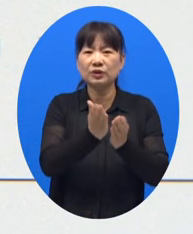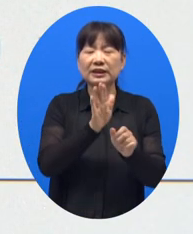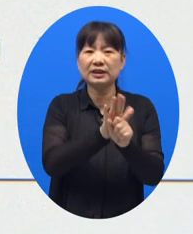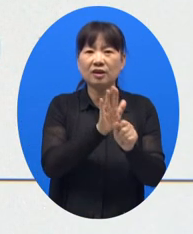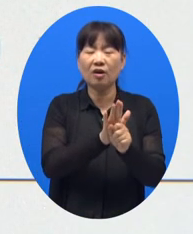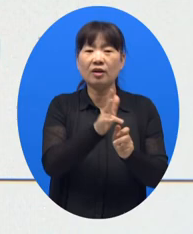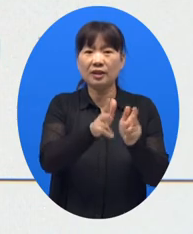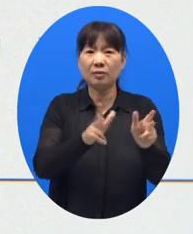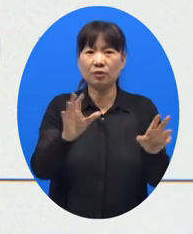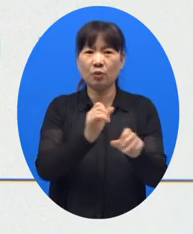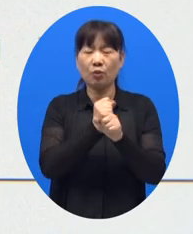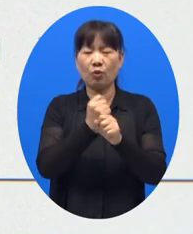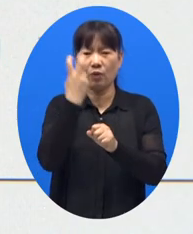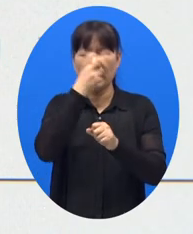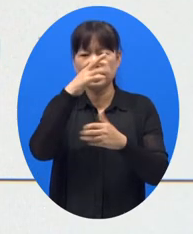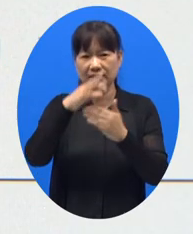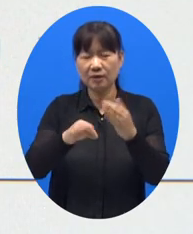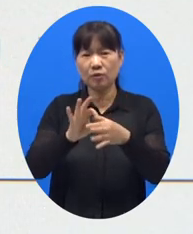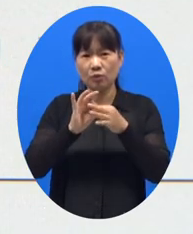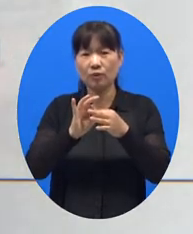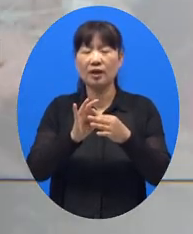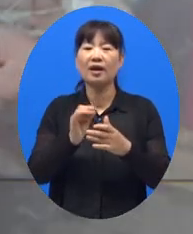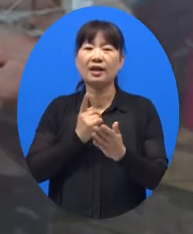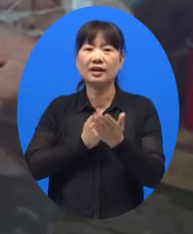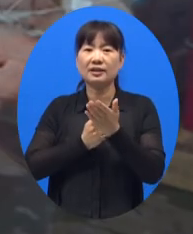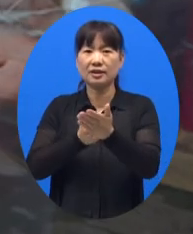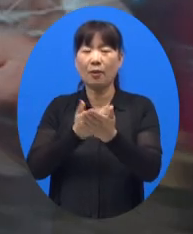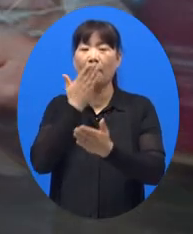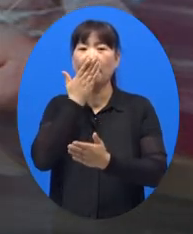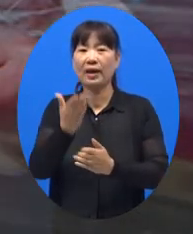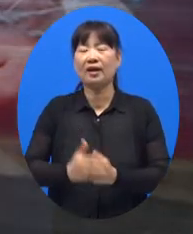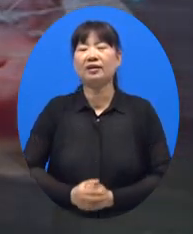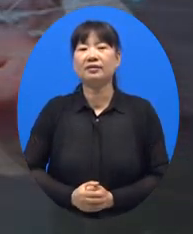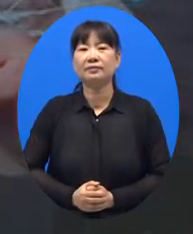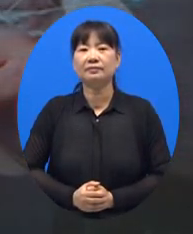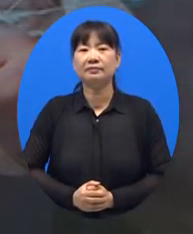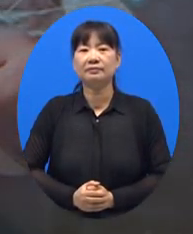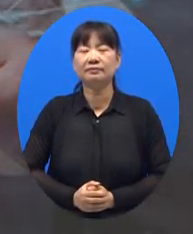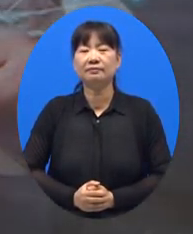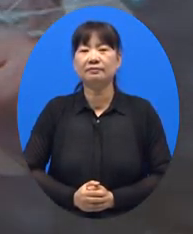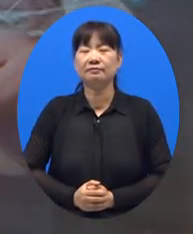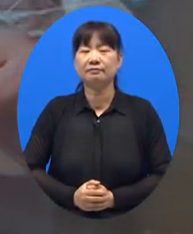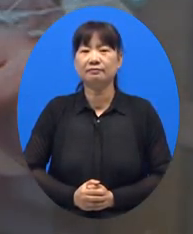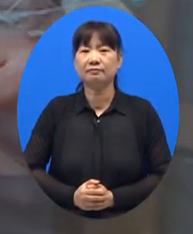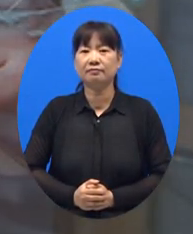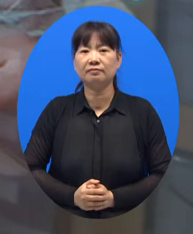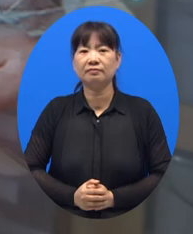지원 사업 통합 관리 시스템을 통해서 하면 됩니다. 경기지TV 최지연입니다.